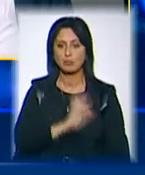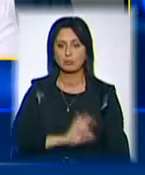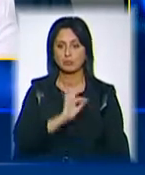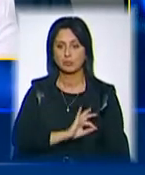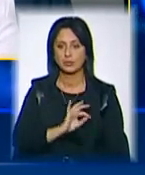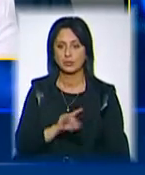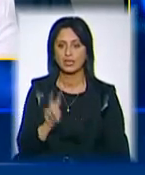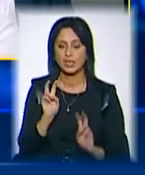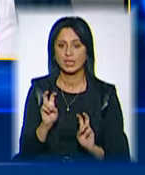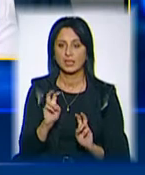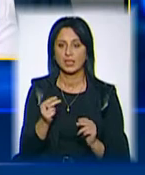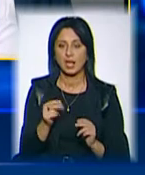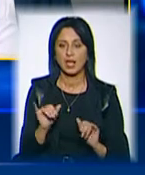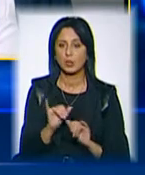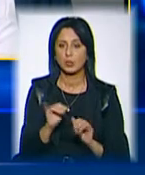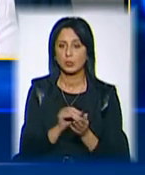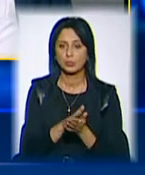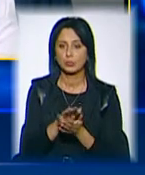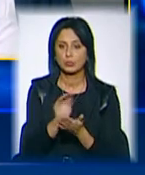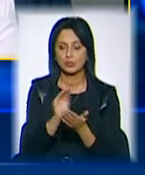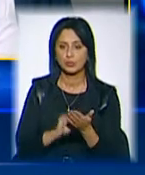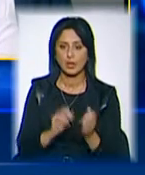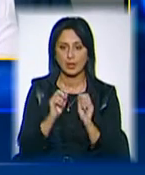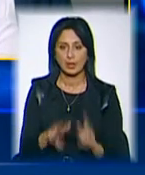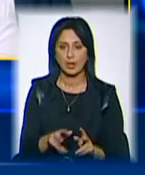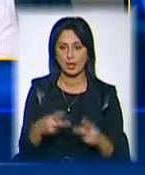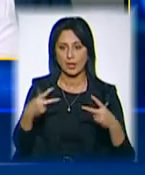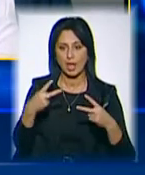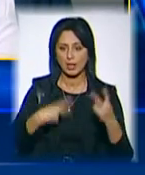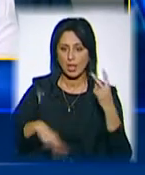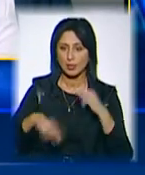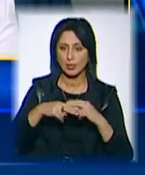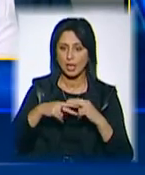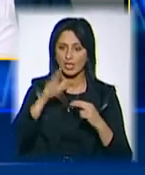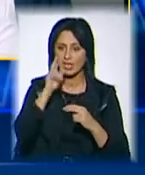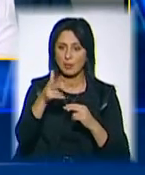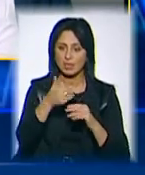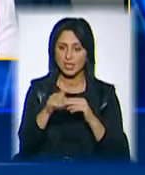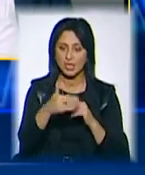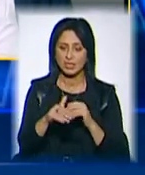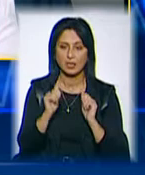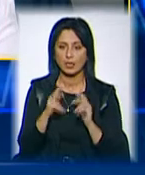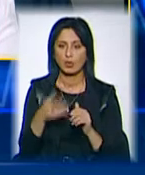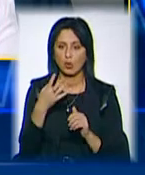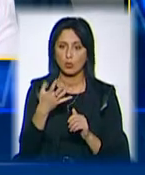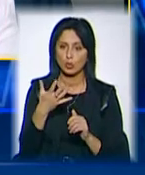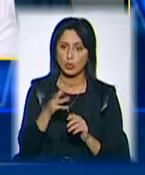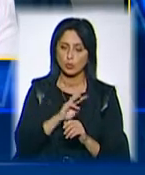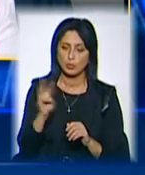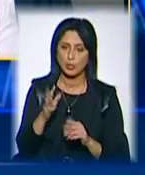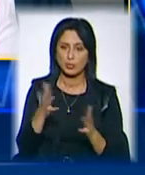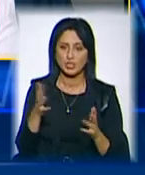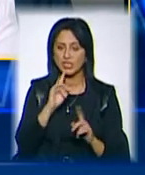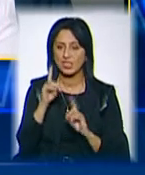მოხმარდება აღნიშნული თანხა, როგორ გაიწერება დროში, ანუ თანაბრად განაწილდება 3 წელიწადზე, ვთქვათ 45 მილიონზე ცოტა